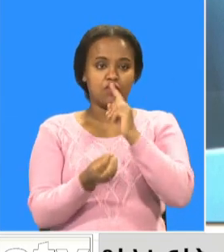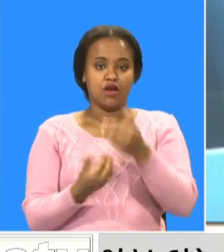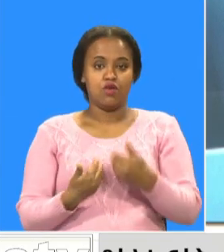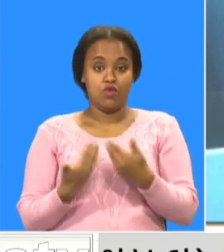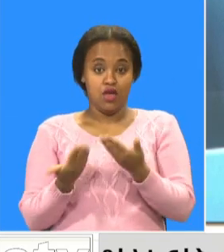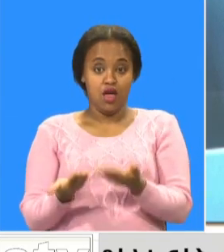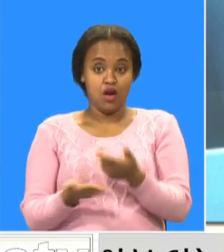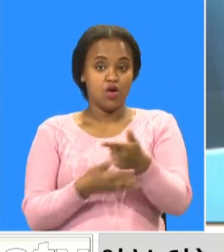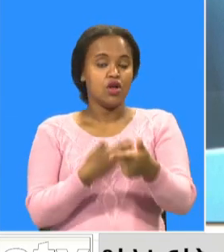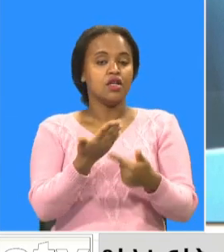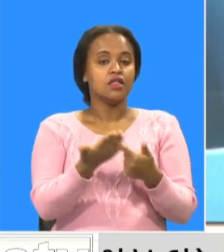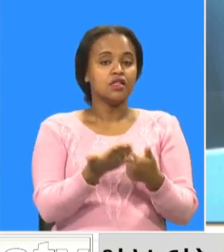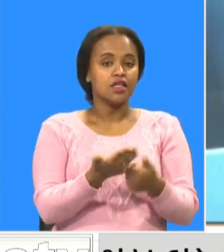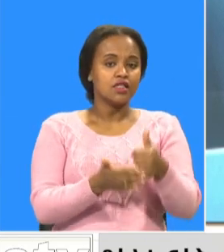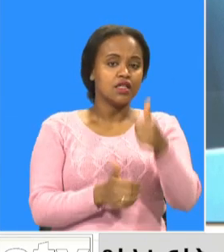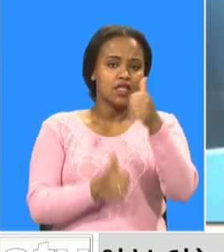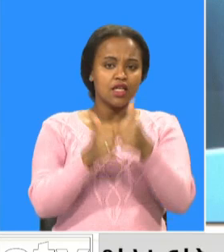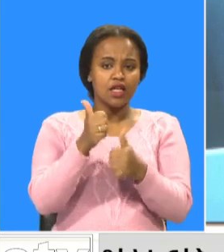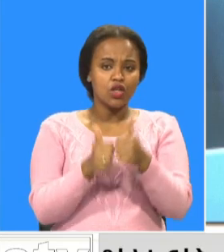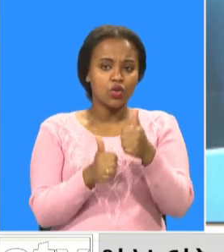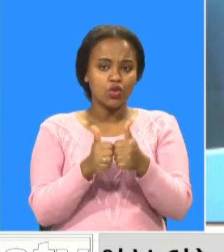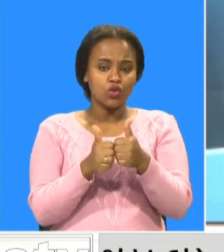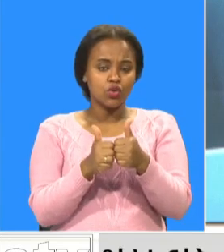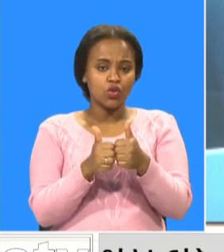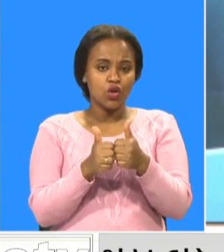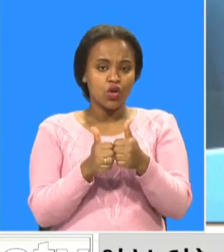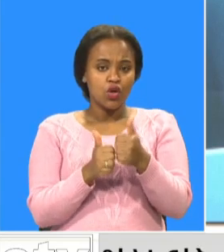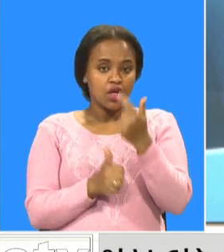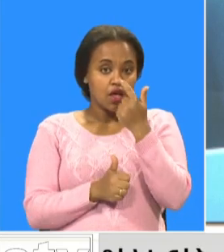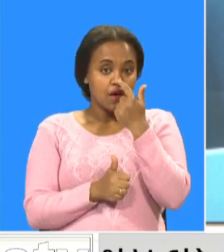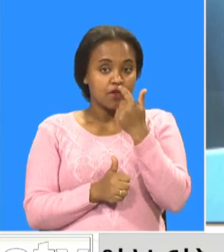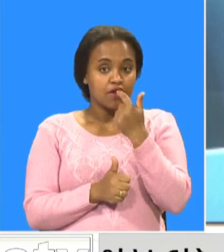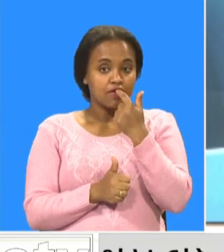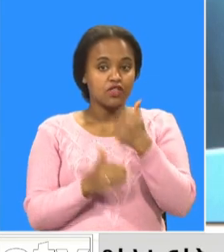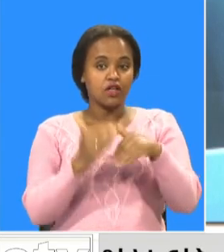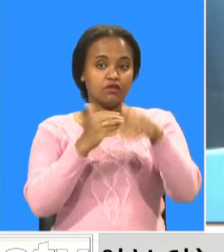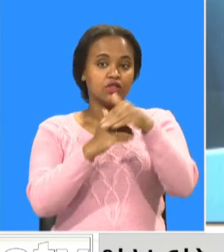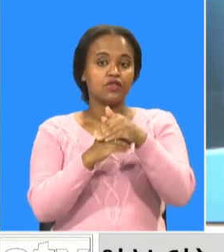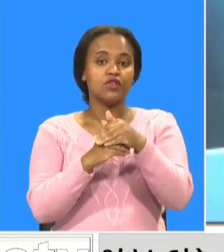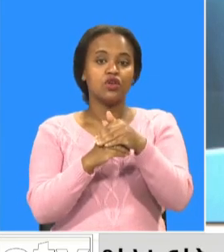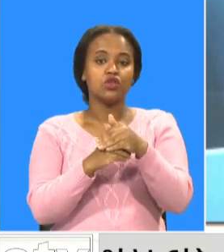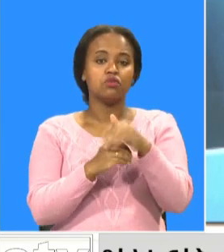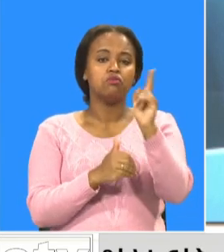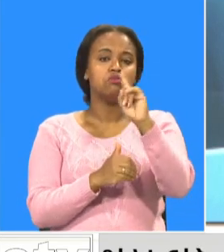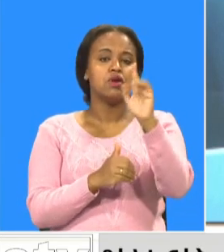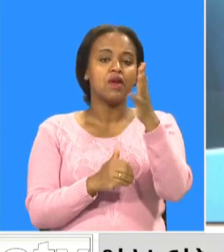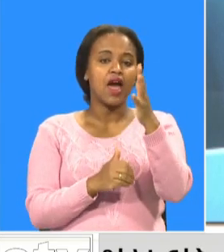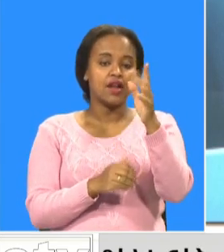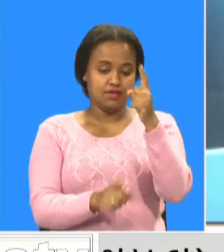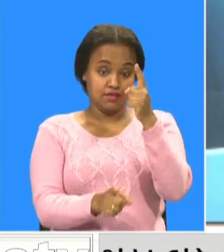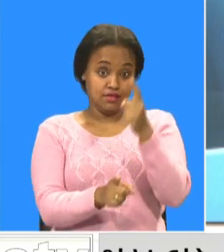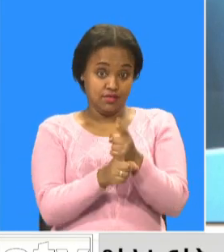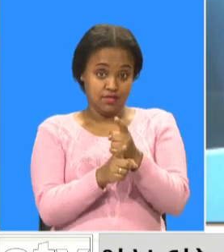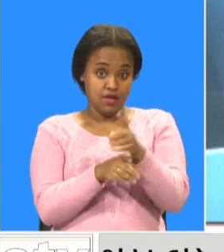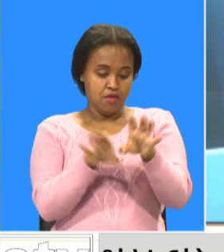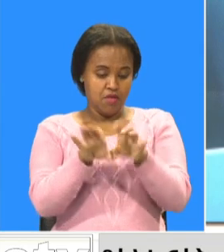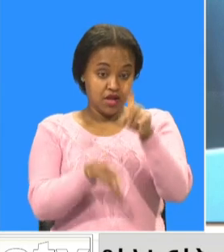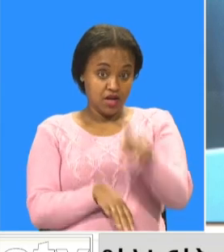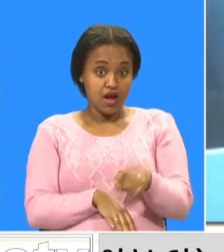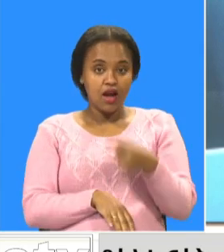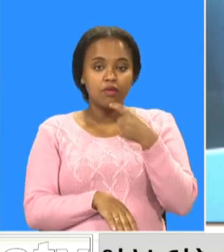ያለው። ስለዚህ የትኞቹን የአፍና አፍንጫ ጭንብሎችን በምን አይነት አግባብ ማድረግ አለብን